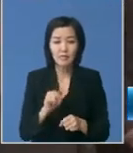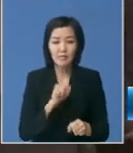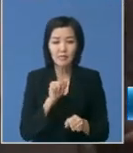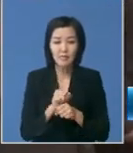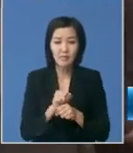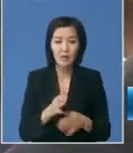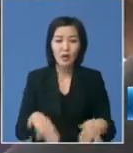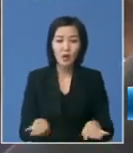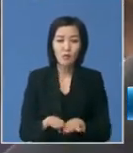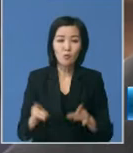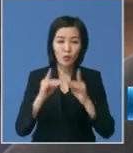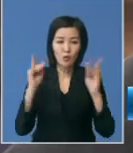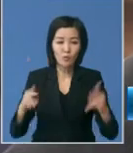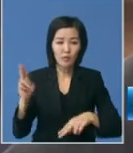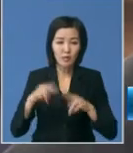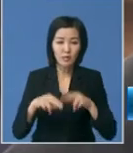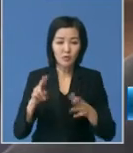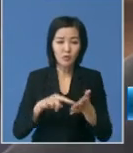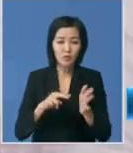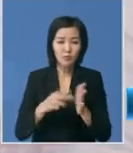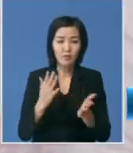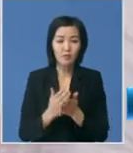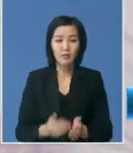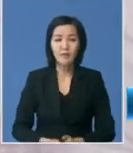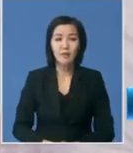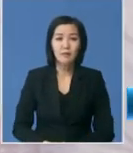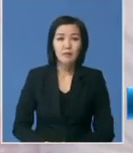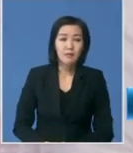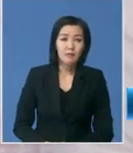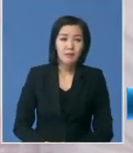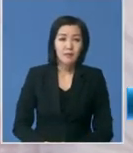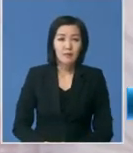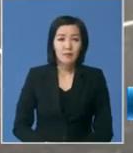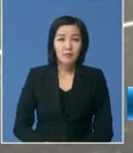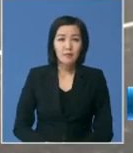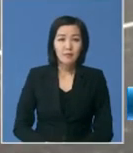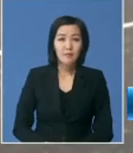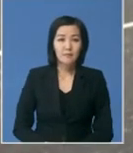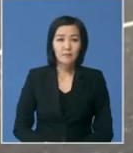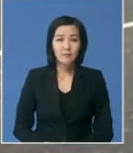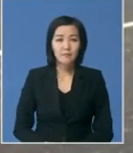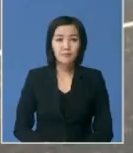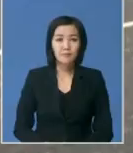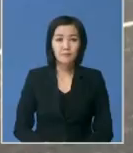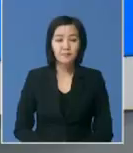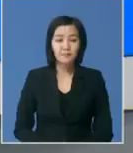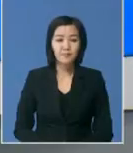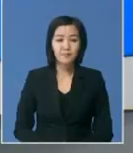да осындай көпірлер салыну жоспарланып отыр. Құрманжан Қасымжанұлы, Аманжол Жөнкешев, Жетісу арнасы.